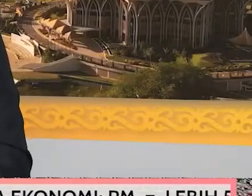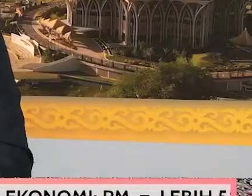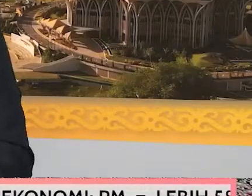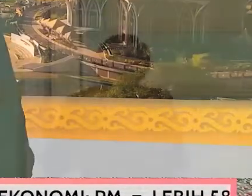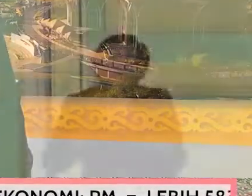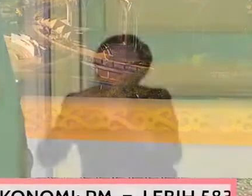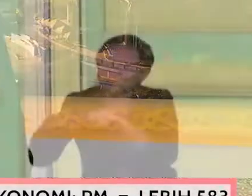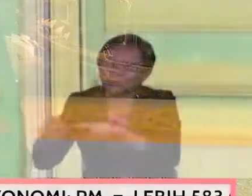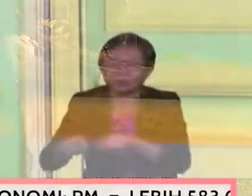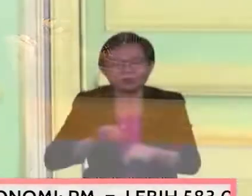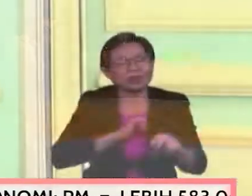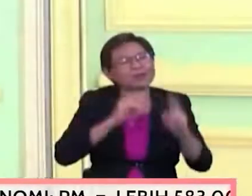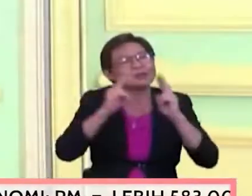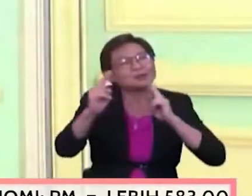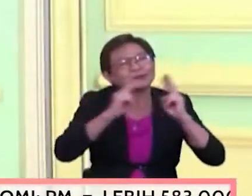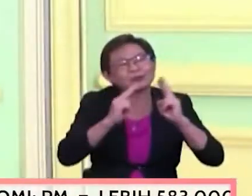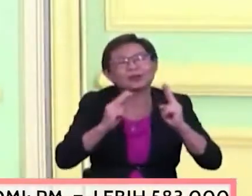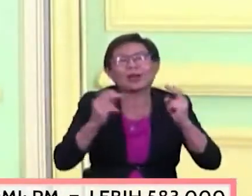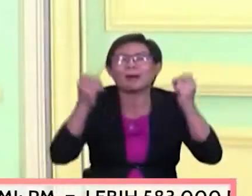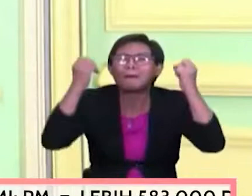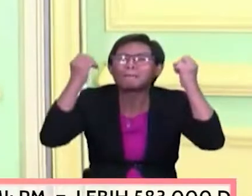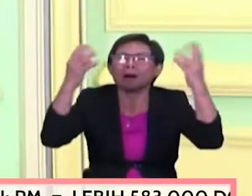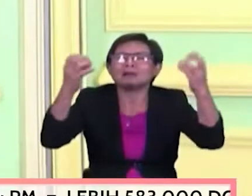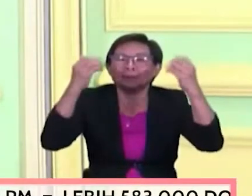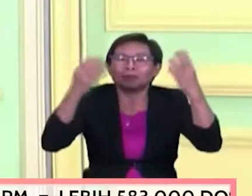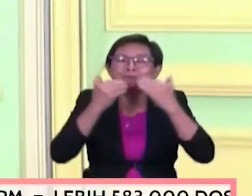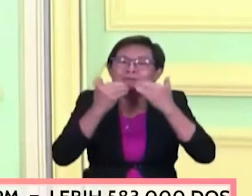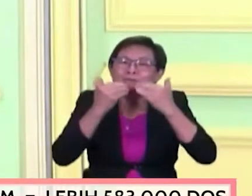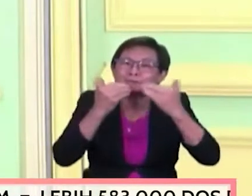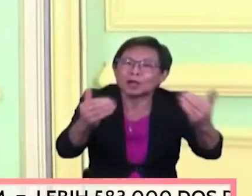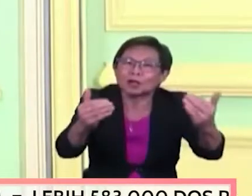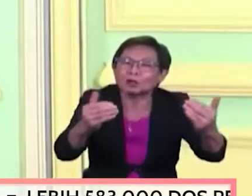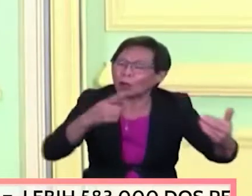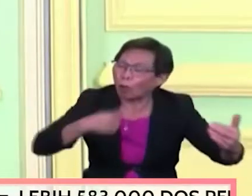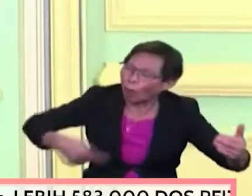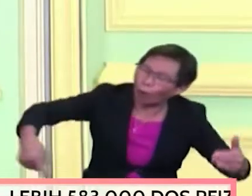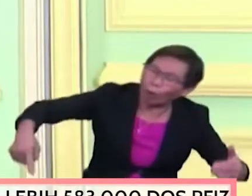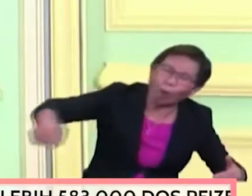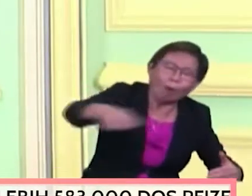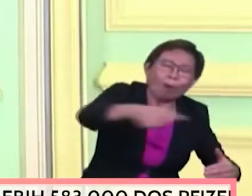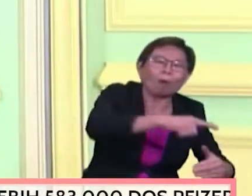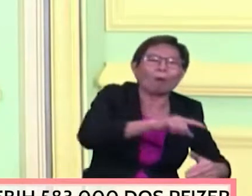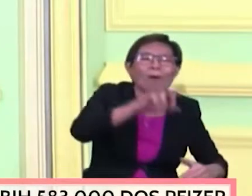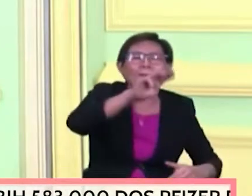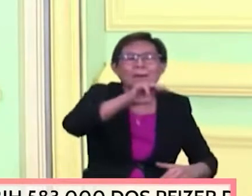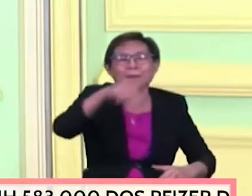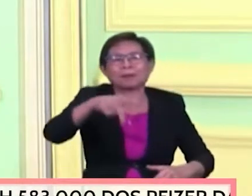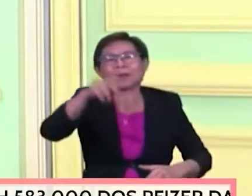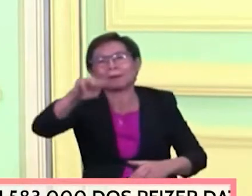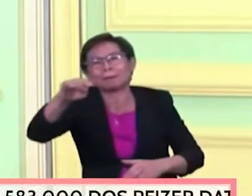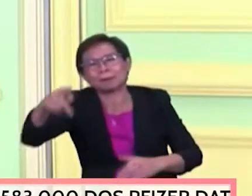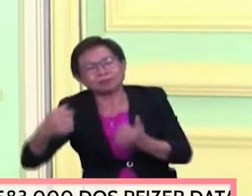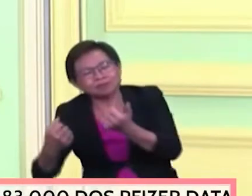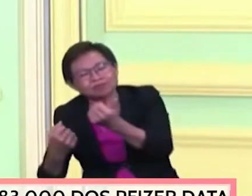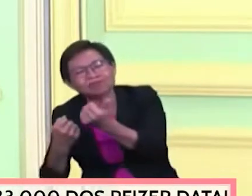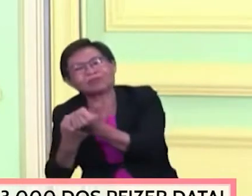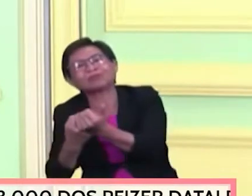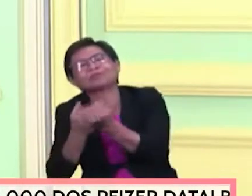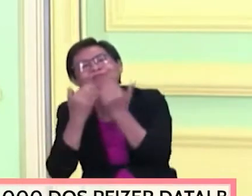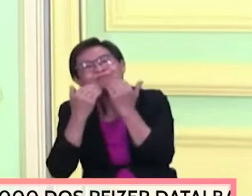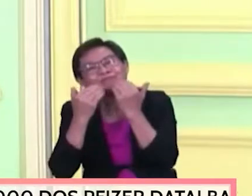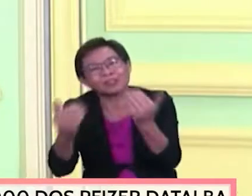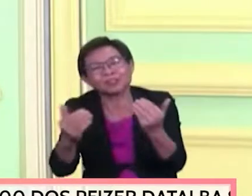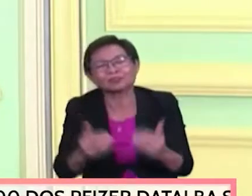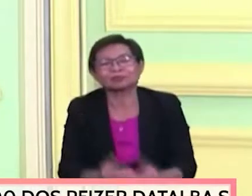semilir knoco menteri besai datok Sri Ismail Sabri Yakob dikenalnya paju lonya perkara tadi keluar atau perintah batahun